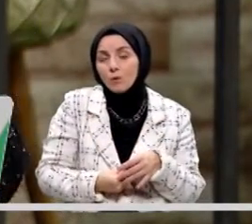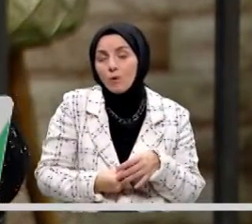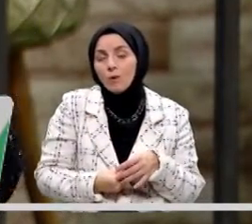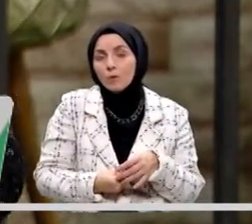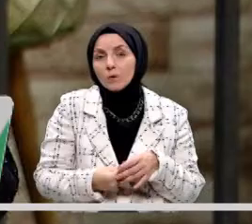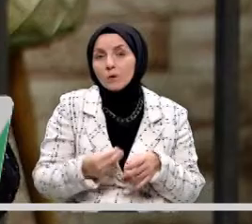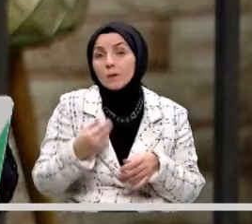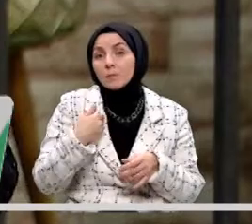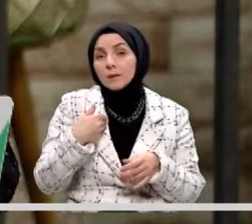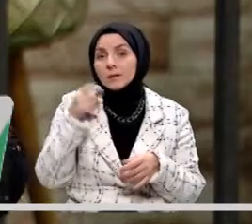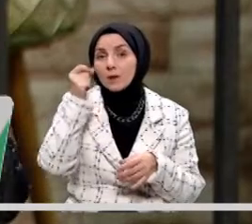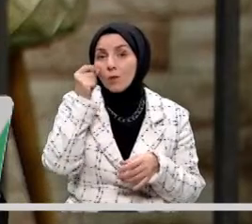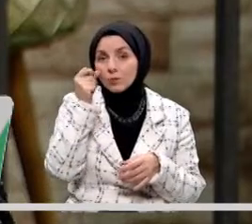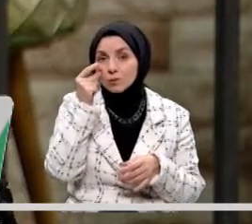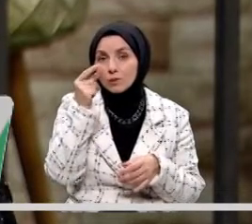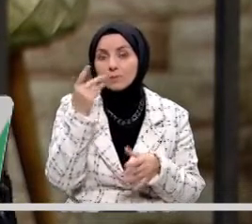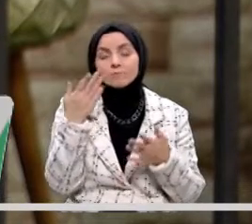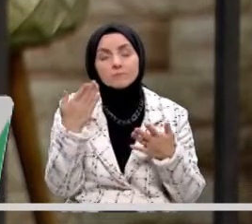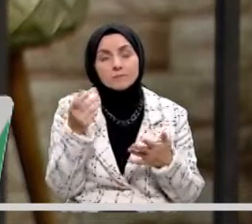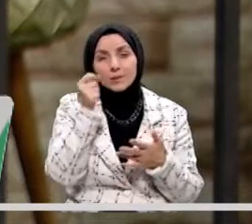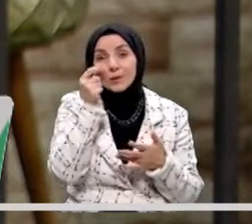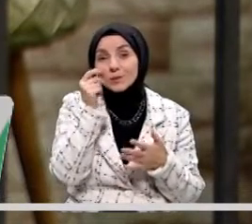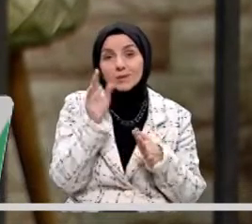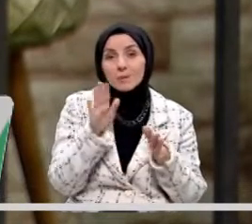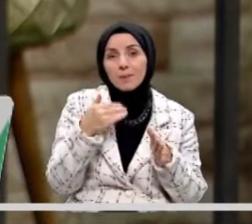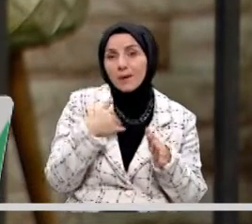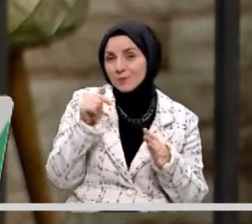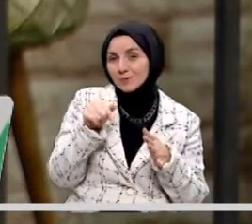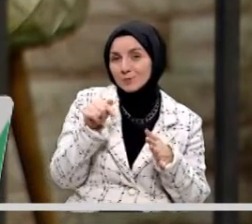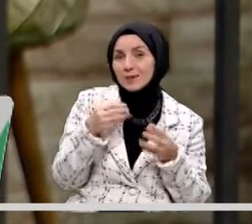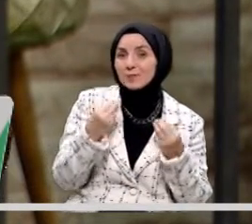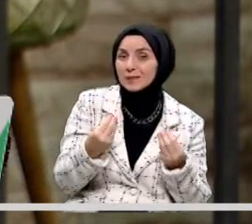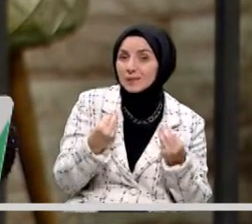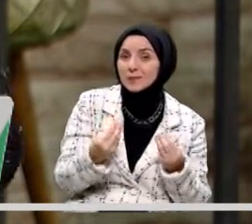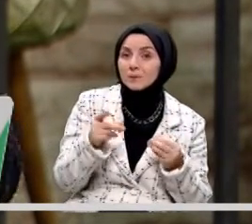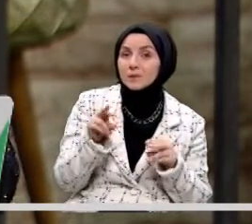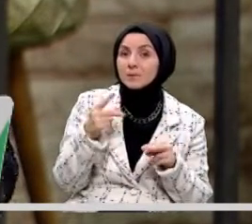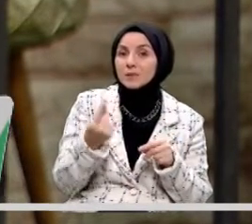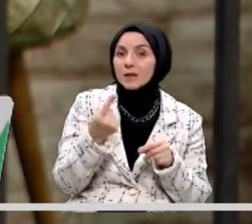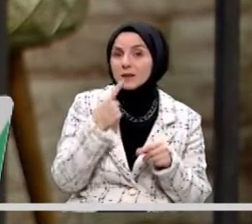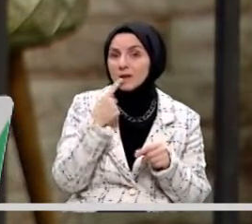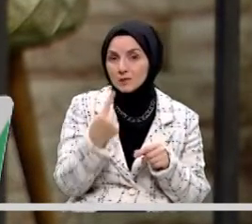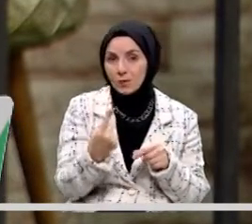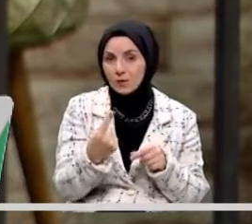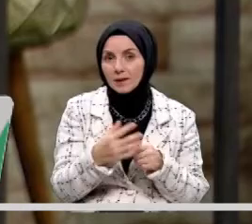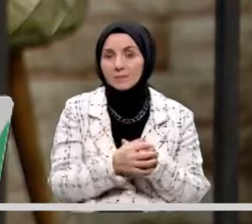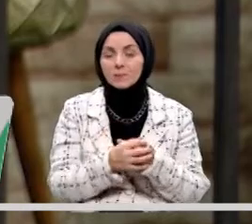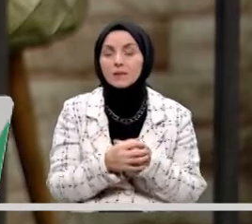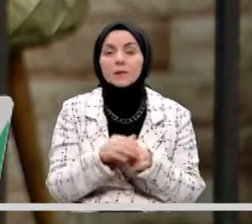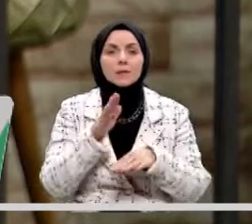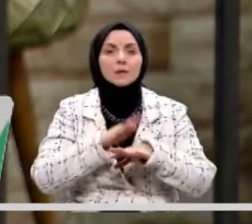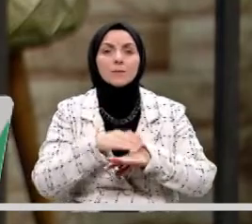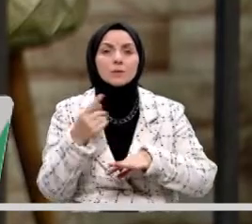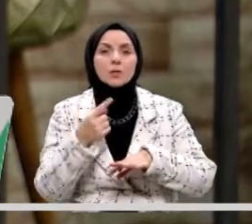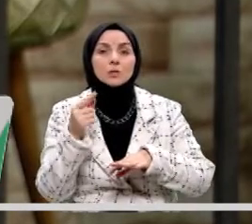beni özlüyor yavrum özleme Ben buradayım İyiyim gibi çocuğa İlla ilaç bağımlılık ilacı vermemesi lazım yapacağı nokta şu;